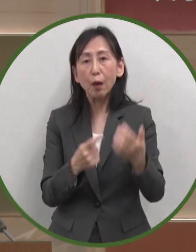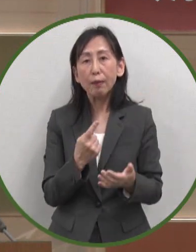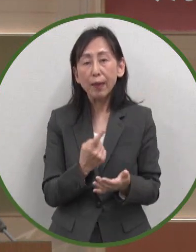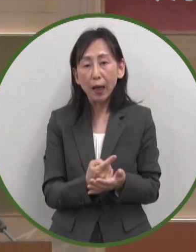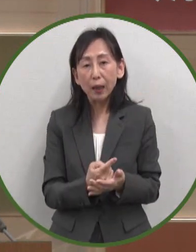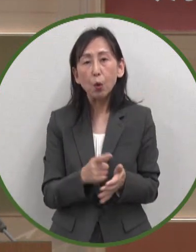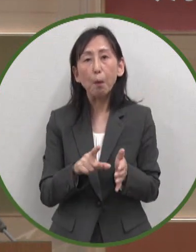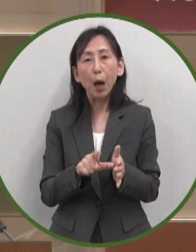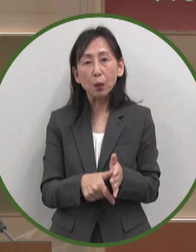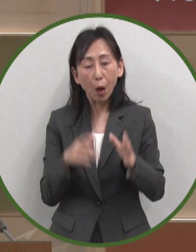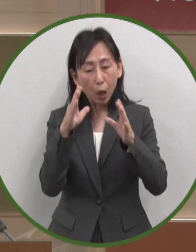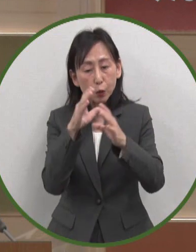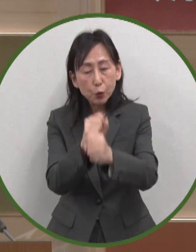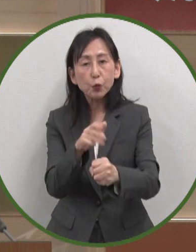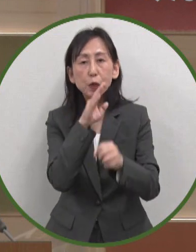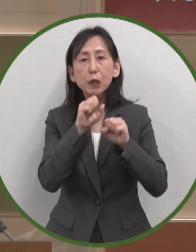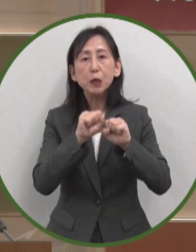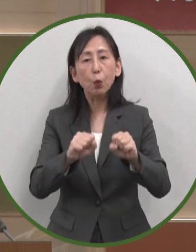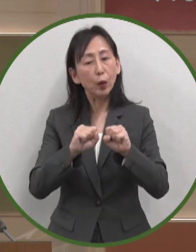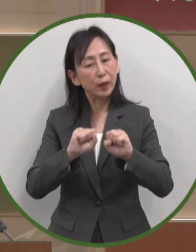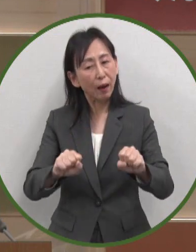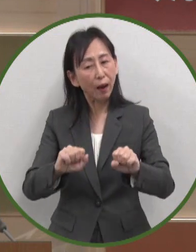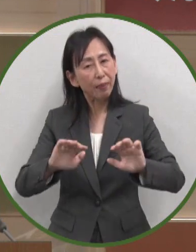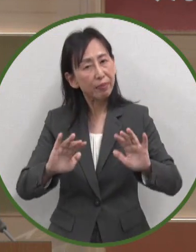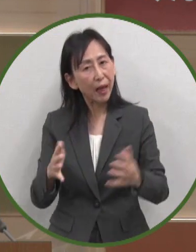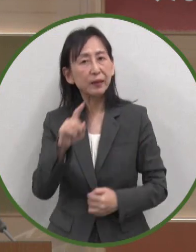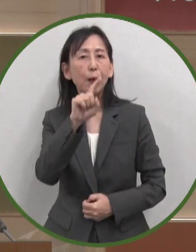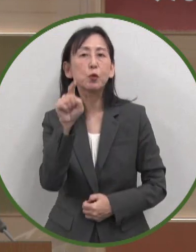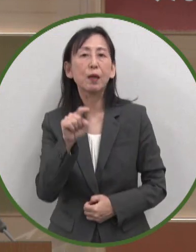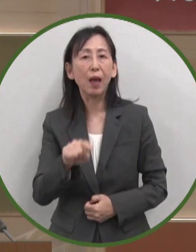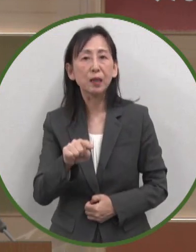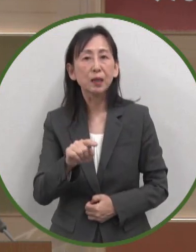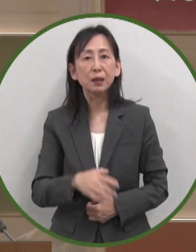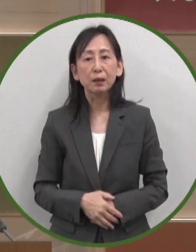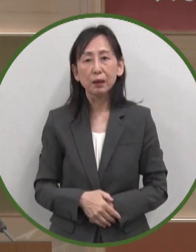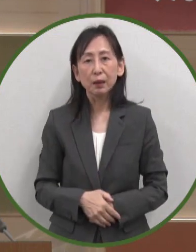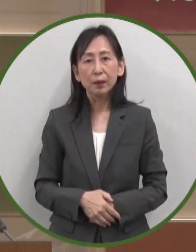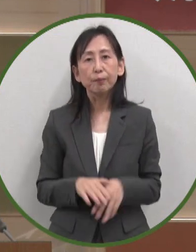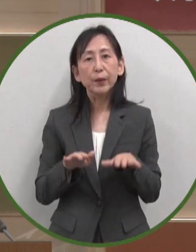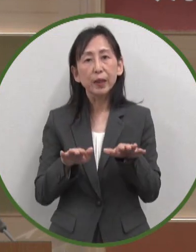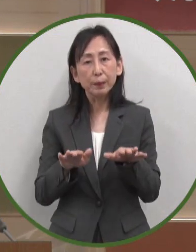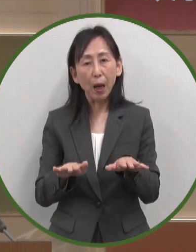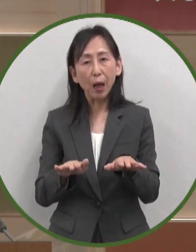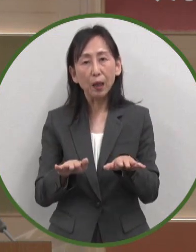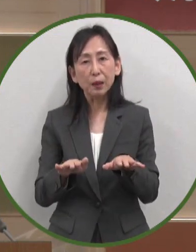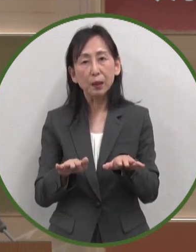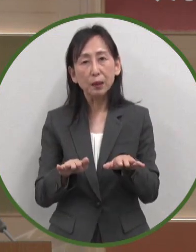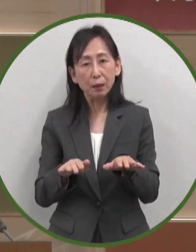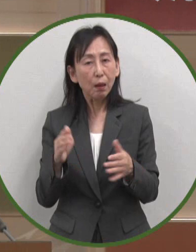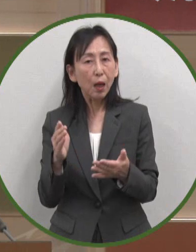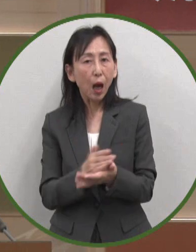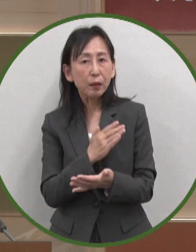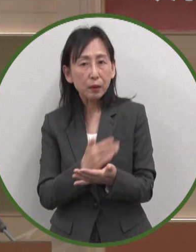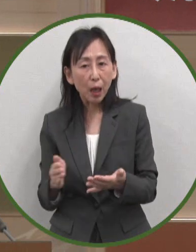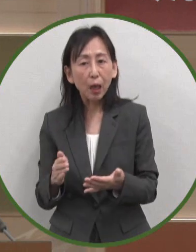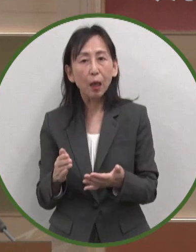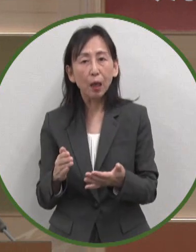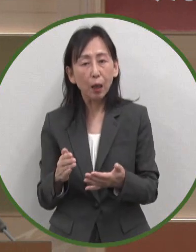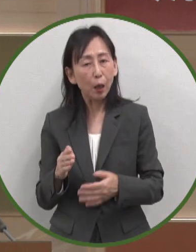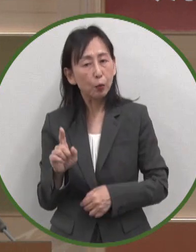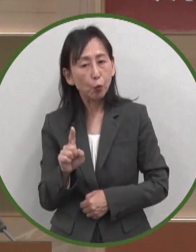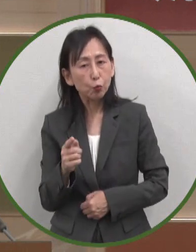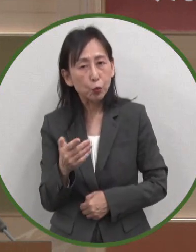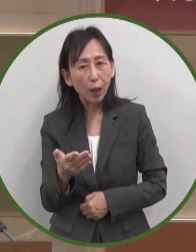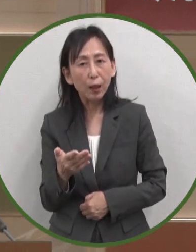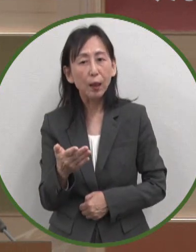ですね、この集中実施も行わないかもしれません。なのでちょっと今何て言いますか、その判断としてあり